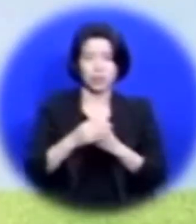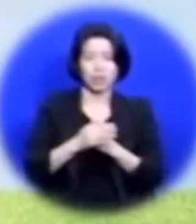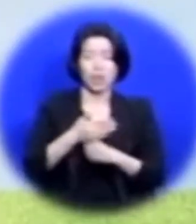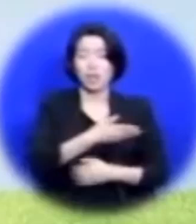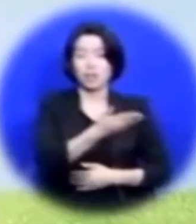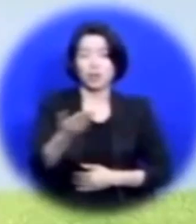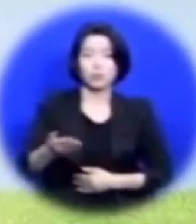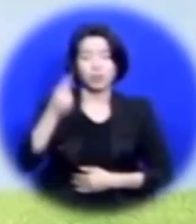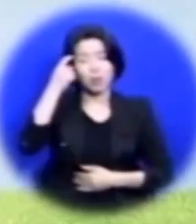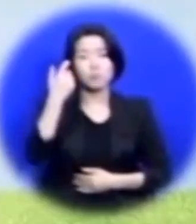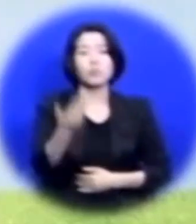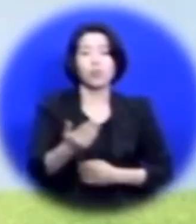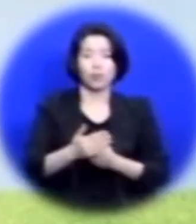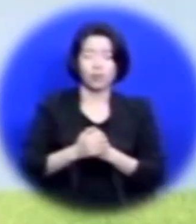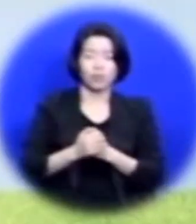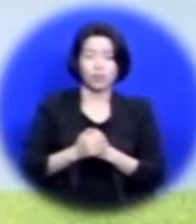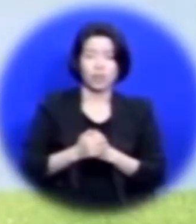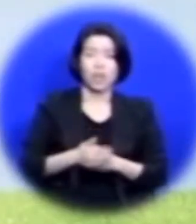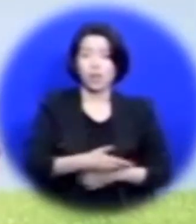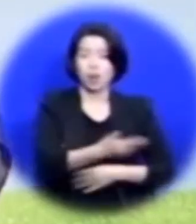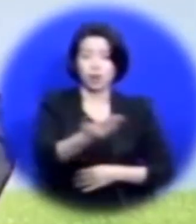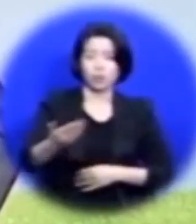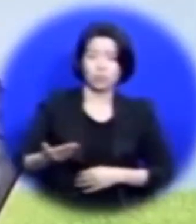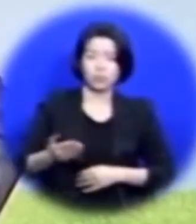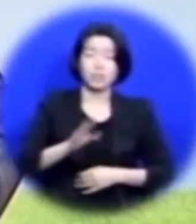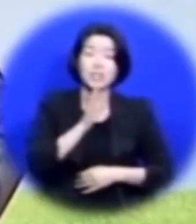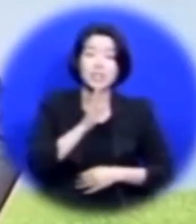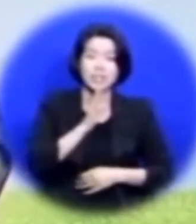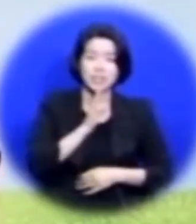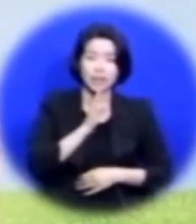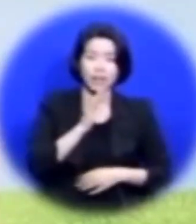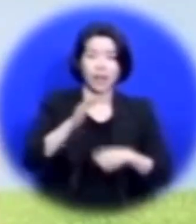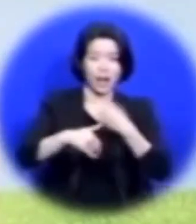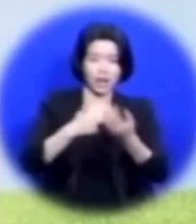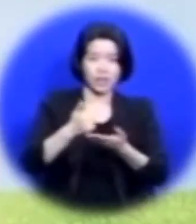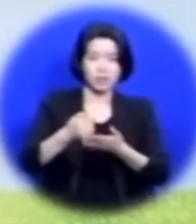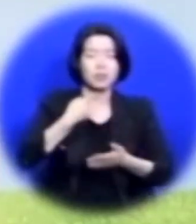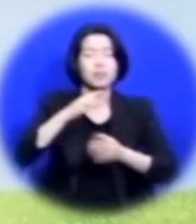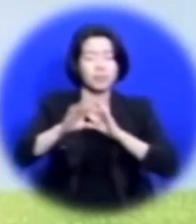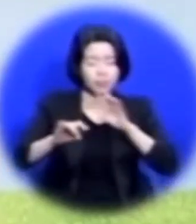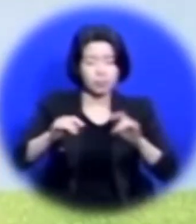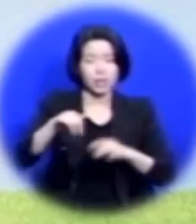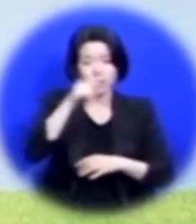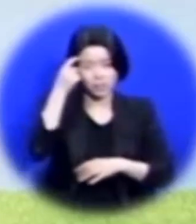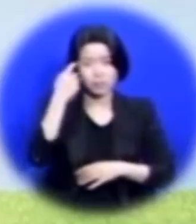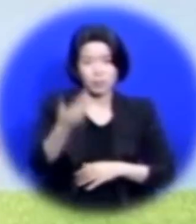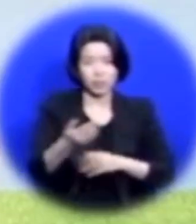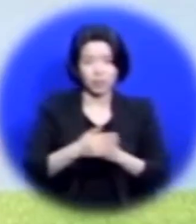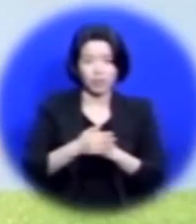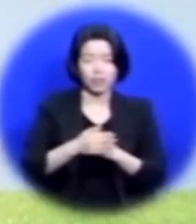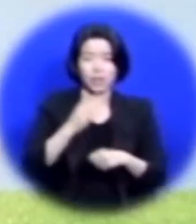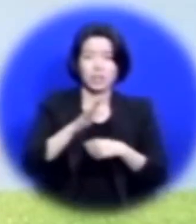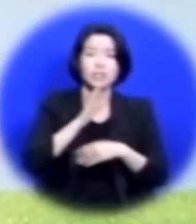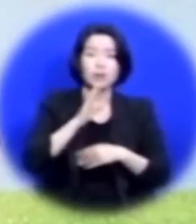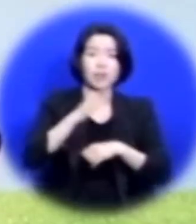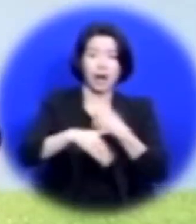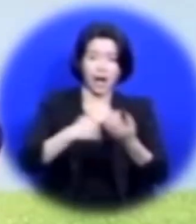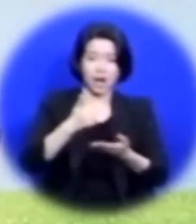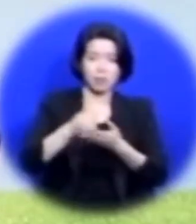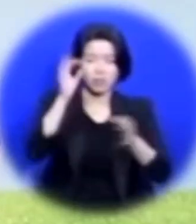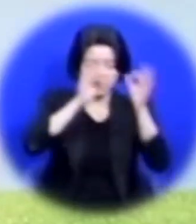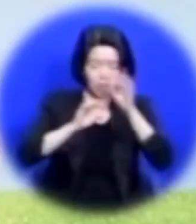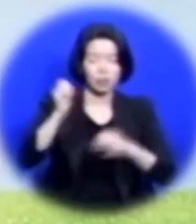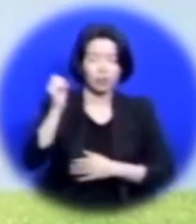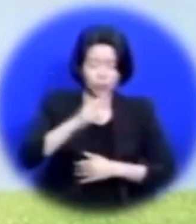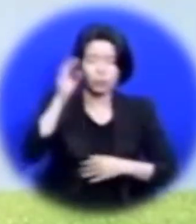여러분에게 한번 묻겠습니다 여러분 진짜 하나님을 갈망하는 나 정말 하나님을 자꾸